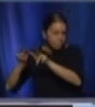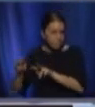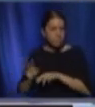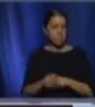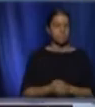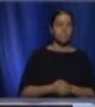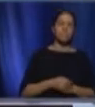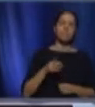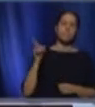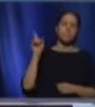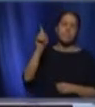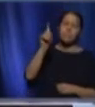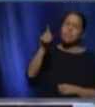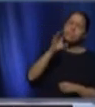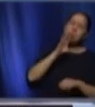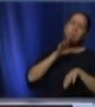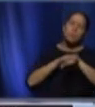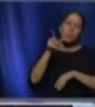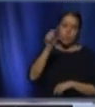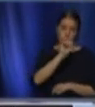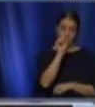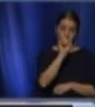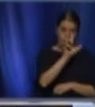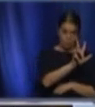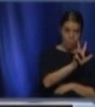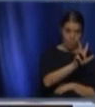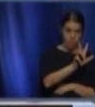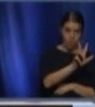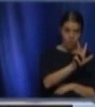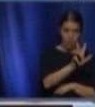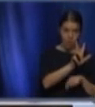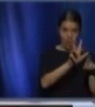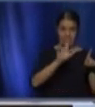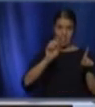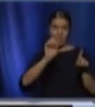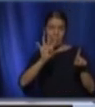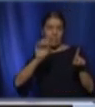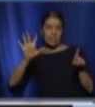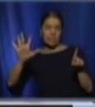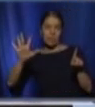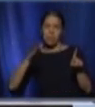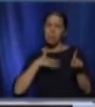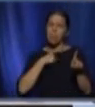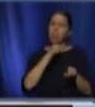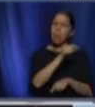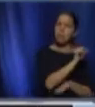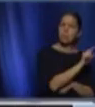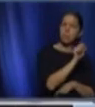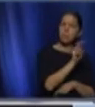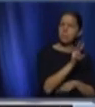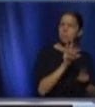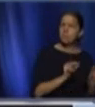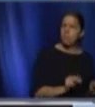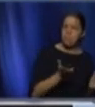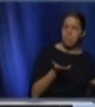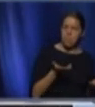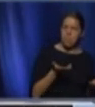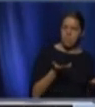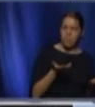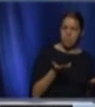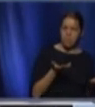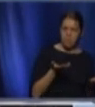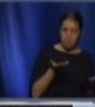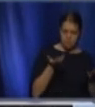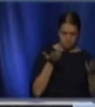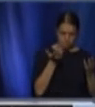de ne pas étendre ça aux élèves de secondaire 1 et 2? Et est-ce qu'il serait envisageable d'étendre ça aux élèves de secondaire 1 et 2 aussi